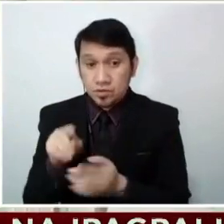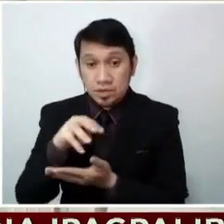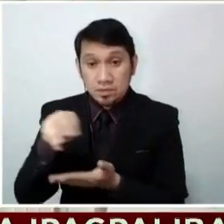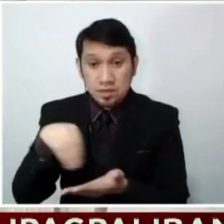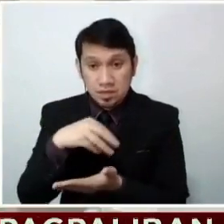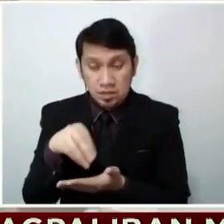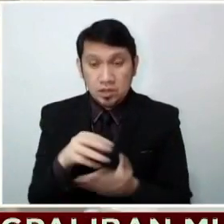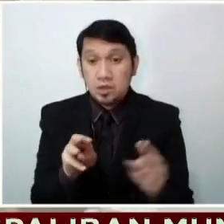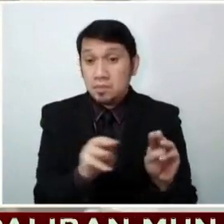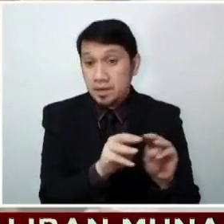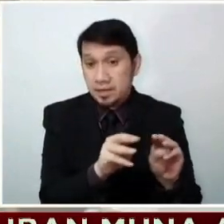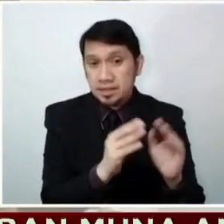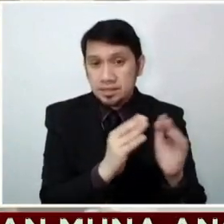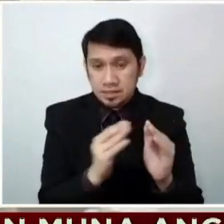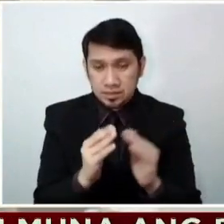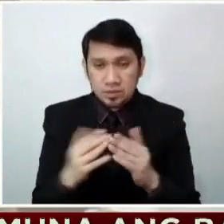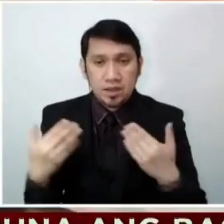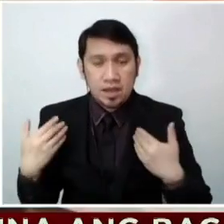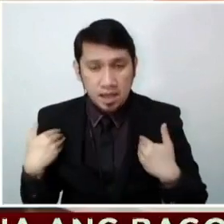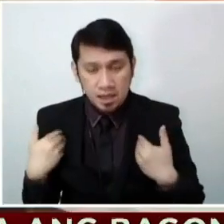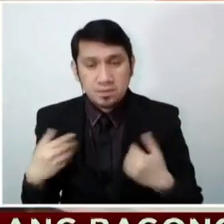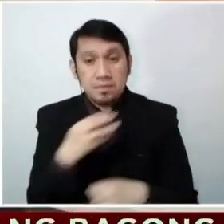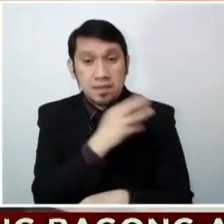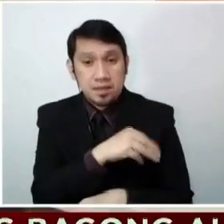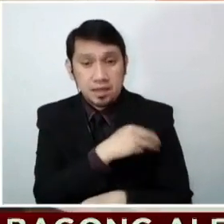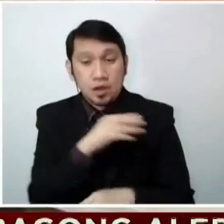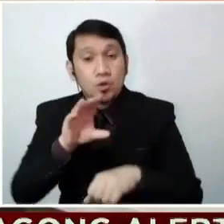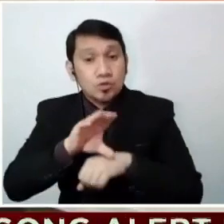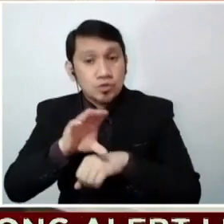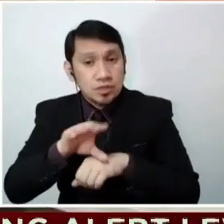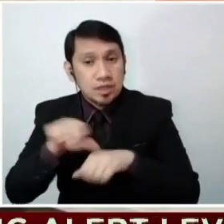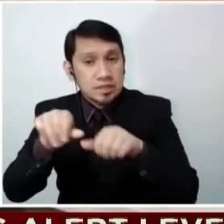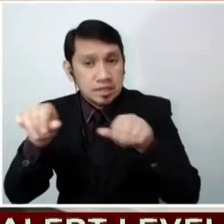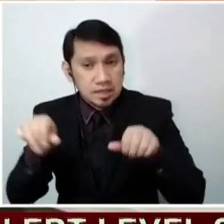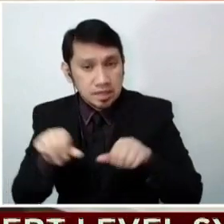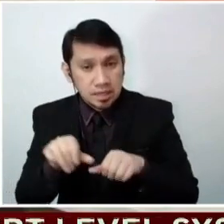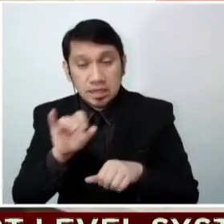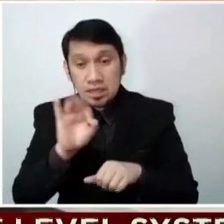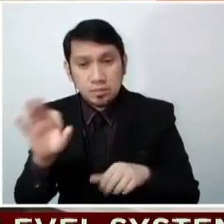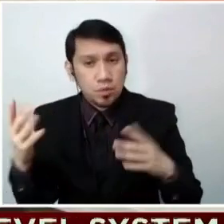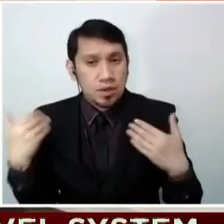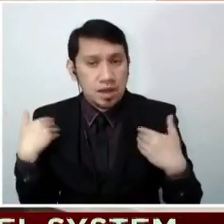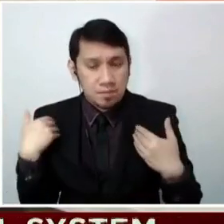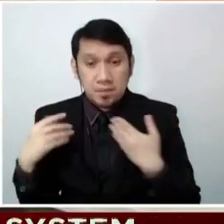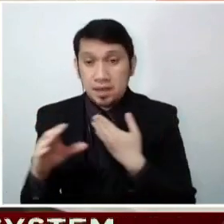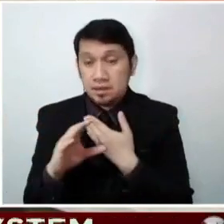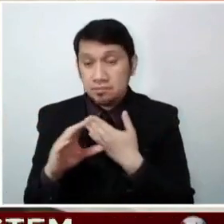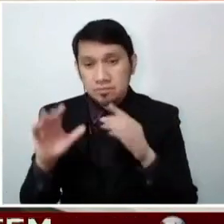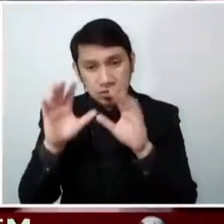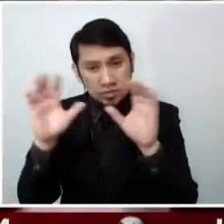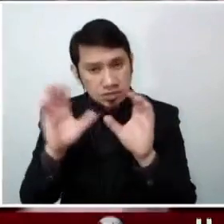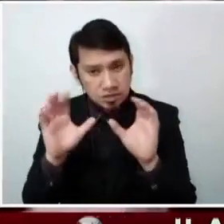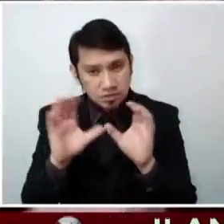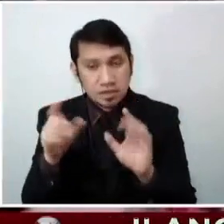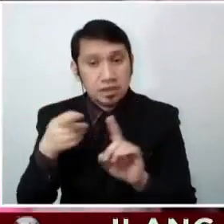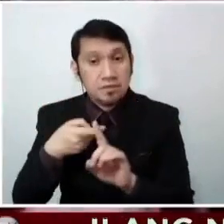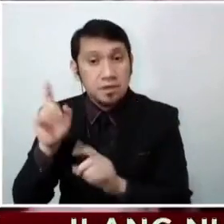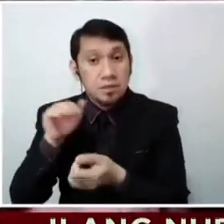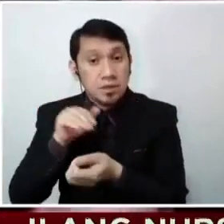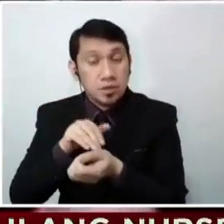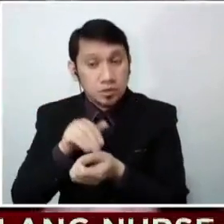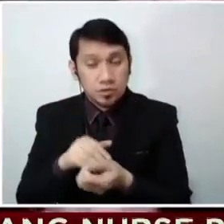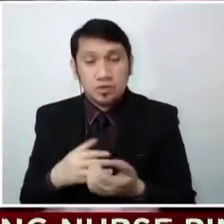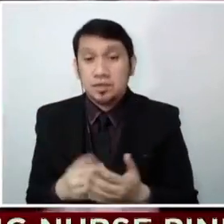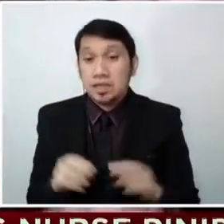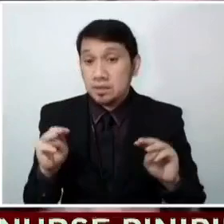ang Marikina City ng medical consultation area para sa mga wala pang medical certificate at clearance mula sa kanilang pediatrician. Sa Malabon